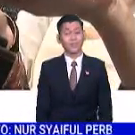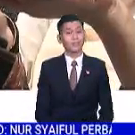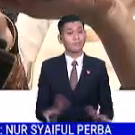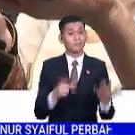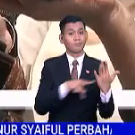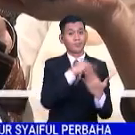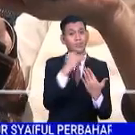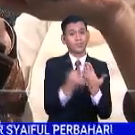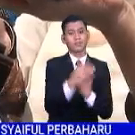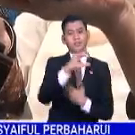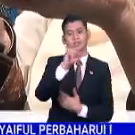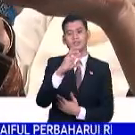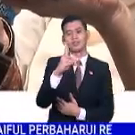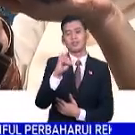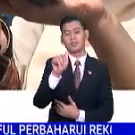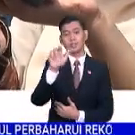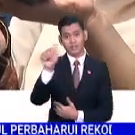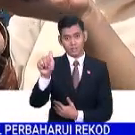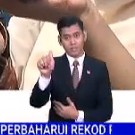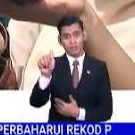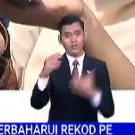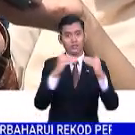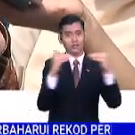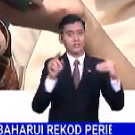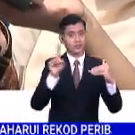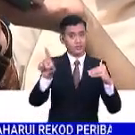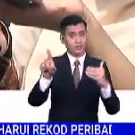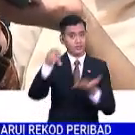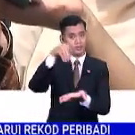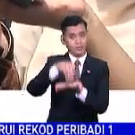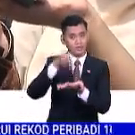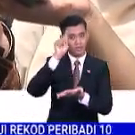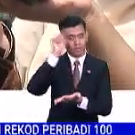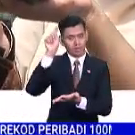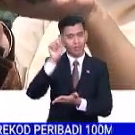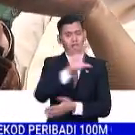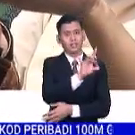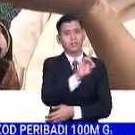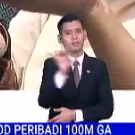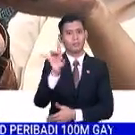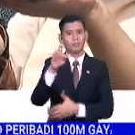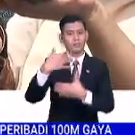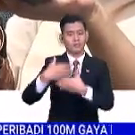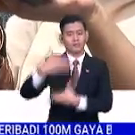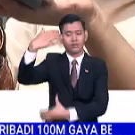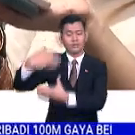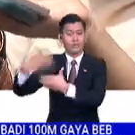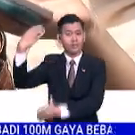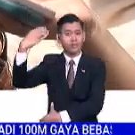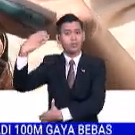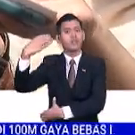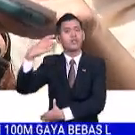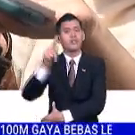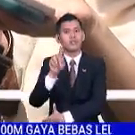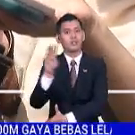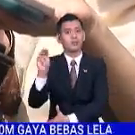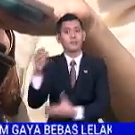Antara projek jendela fasa pertama negeri Terengganu adalah sebanyak 88 menara telekomunikasi baharu